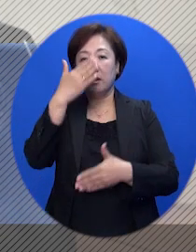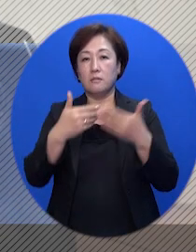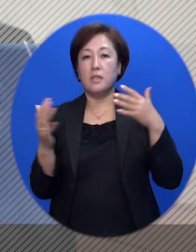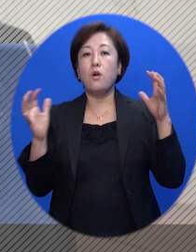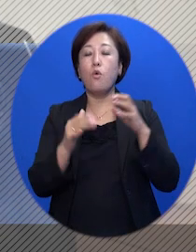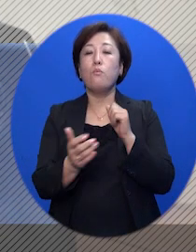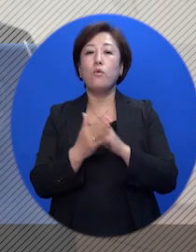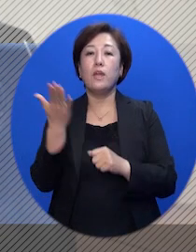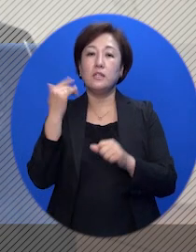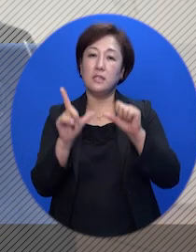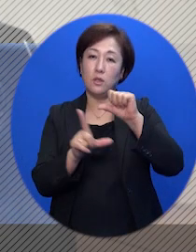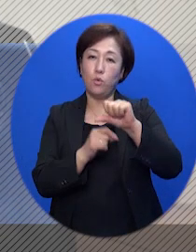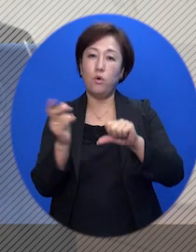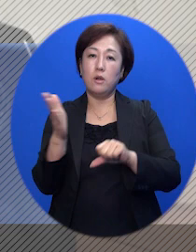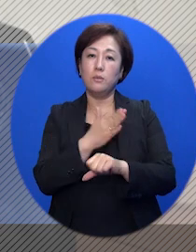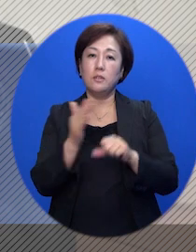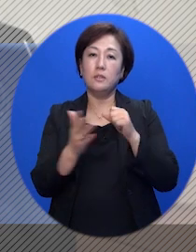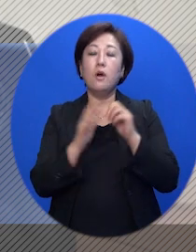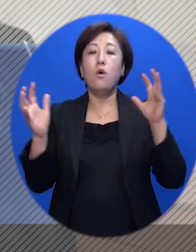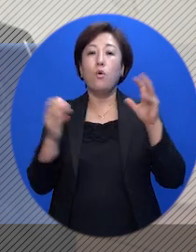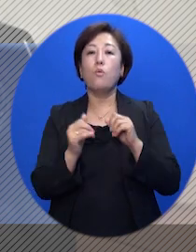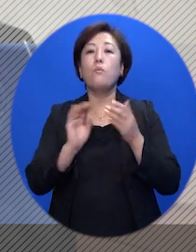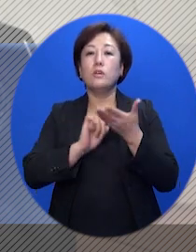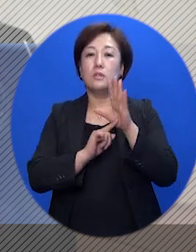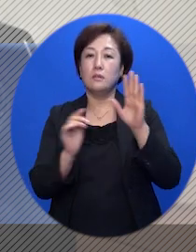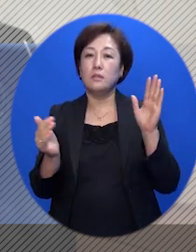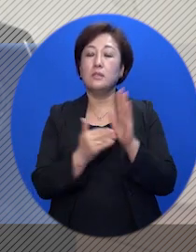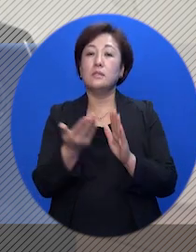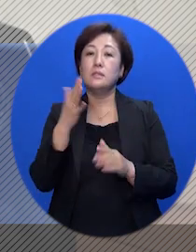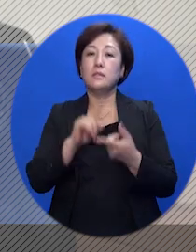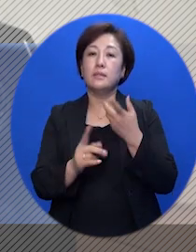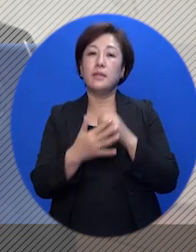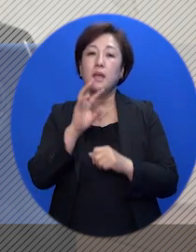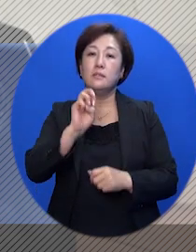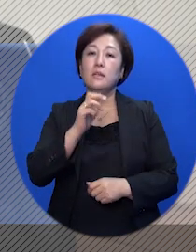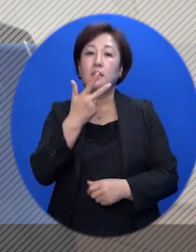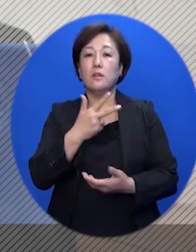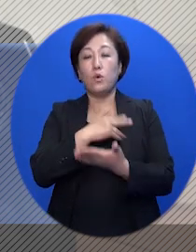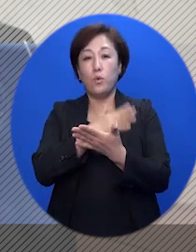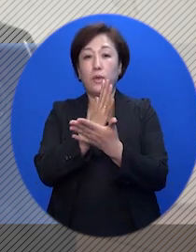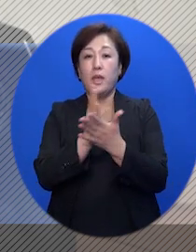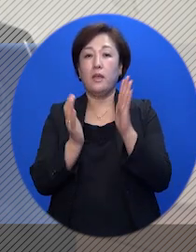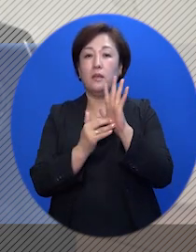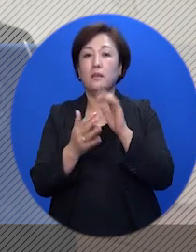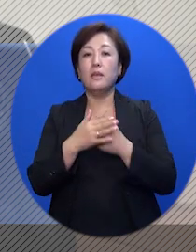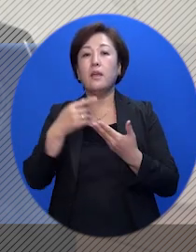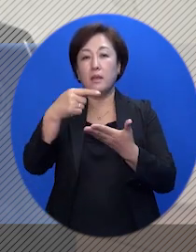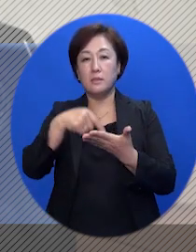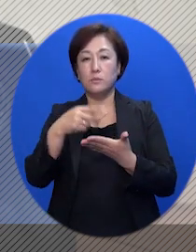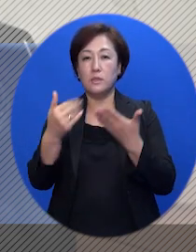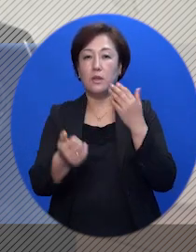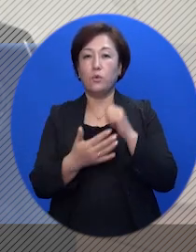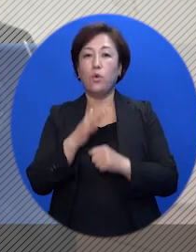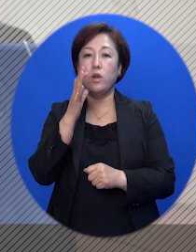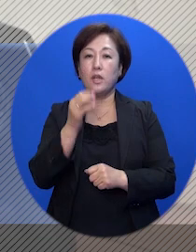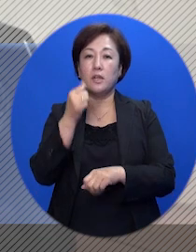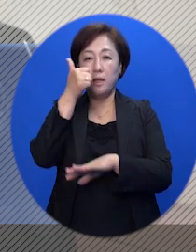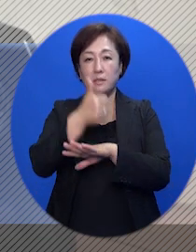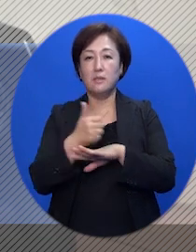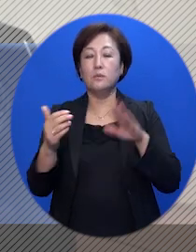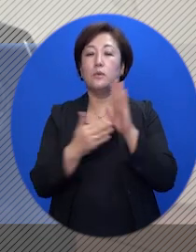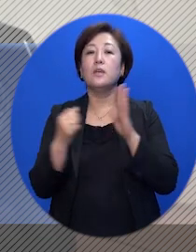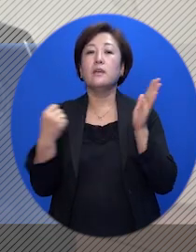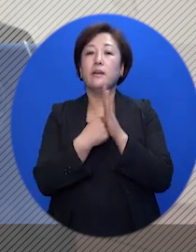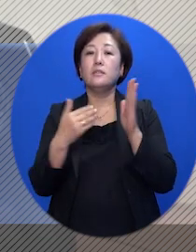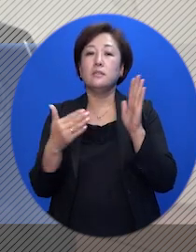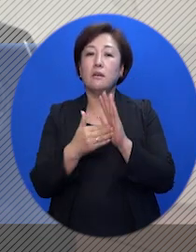지난 5월부터 영상 공모전을 실시했는데요. 총 37개 작품이 접수됐으며 최종 10개 작품이